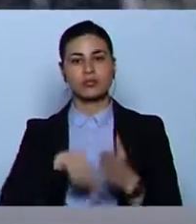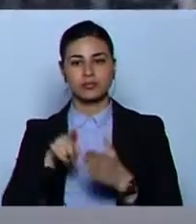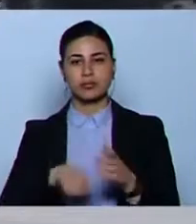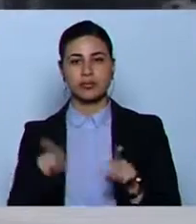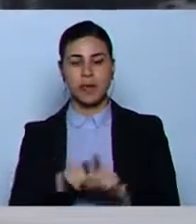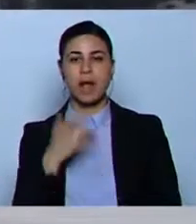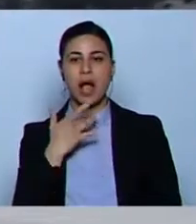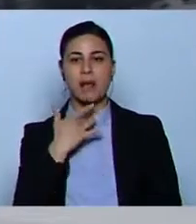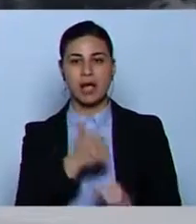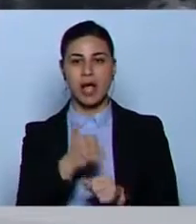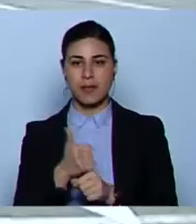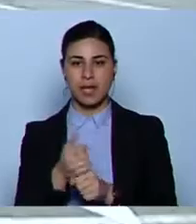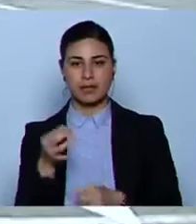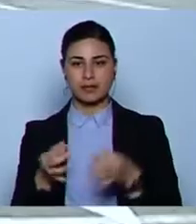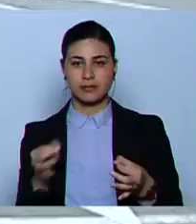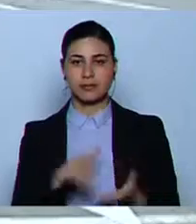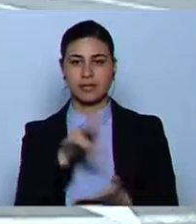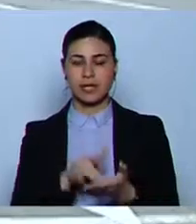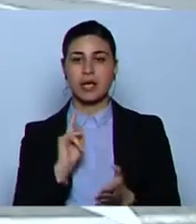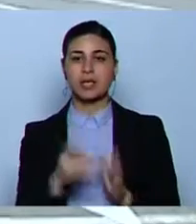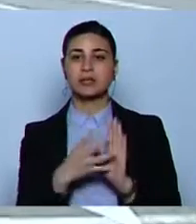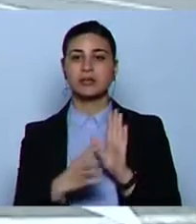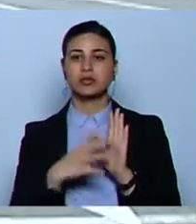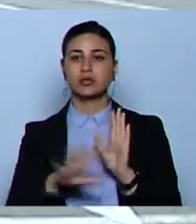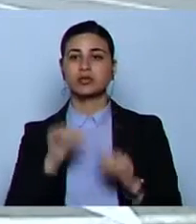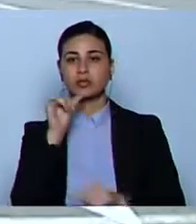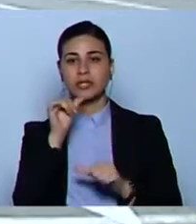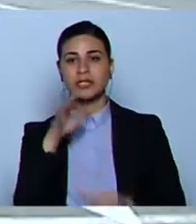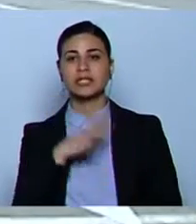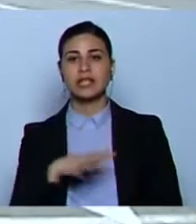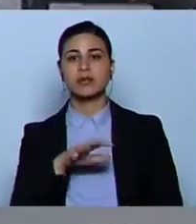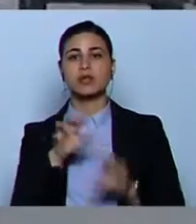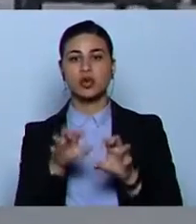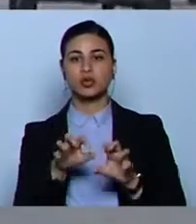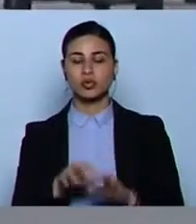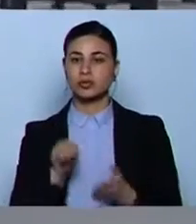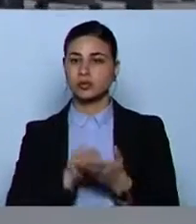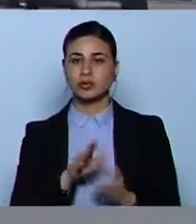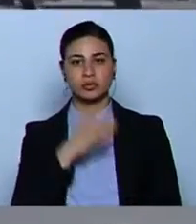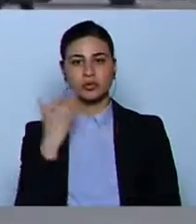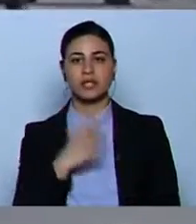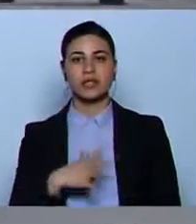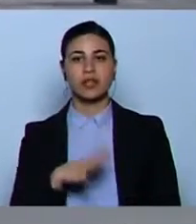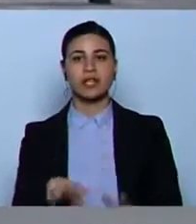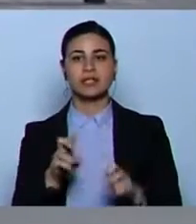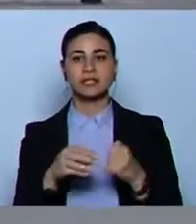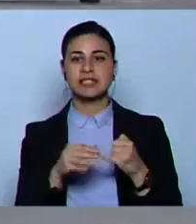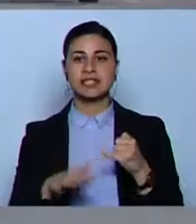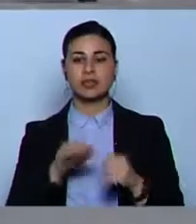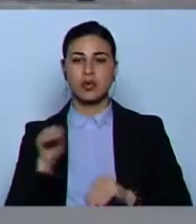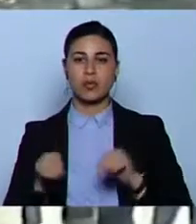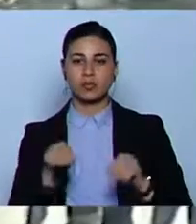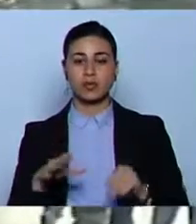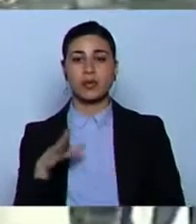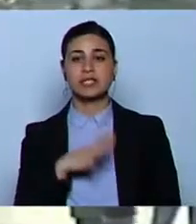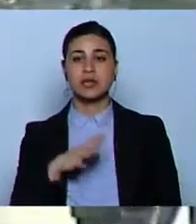რაიონებში გამგებლებს. 1995 წელს მიღებული საქართველოს კონსტიტუცია არ განსაზღვრავდა ქვეყნის ადმინისტრაციულ-ტერიტორიულ მოწყობას.